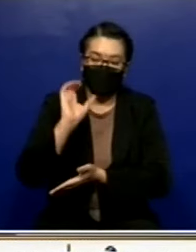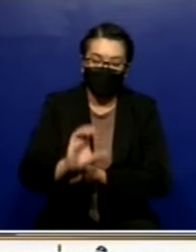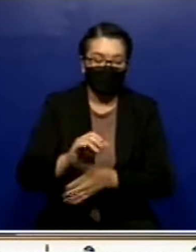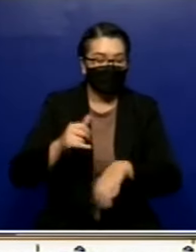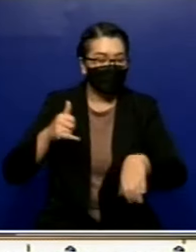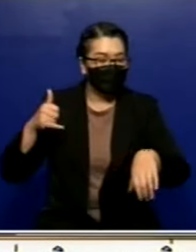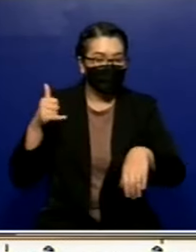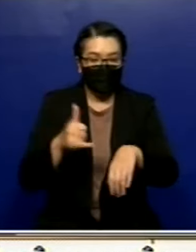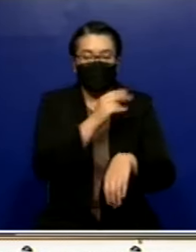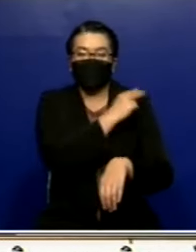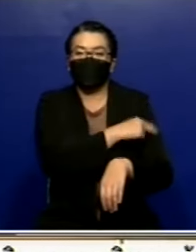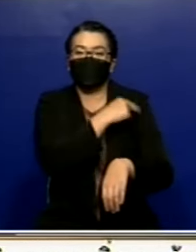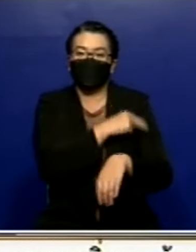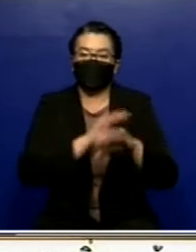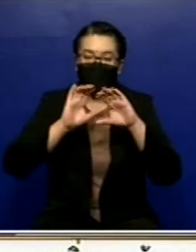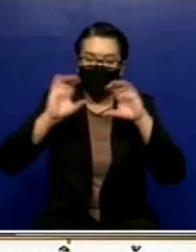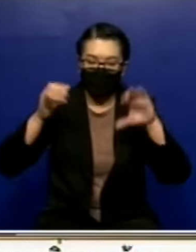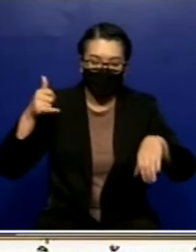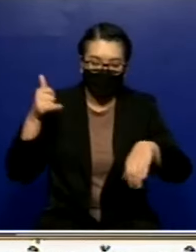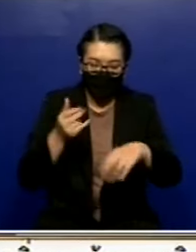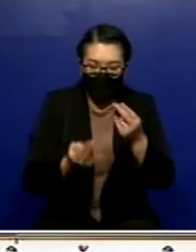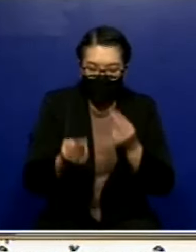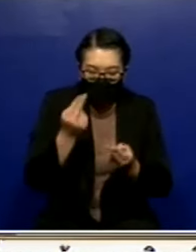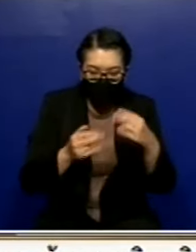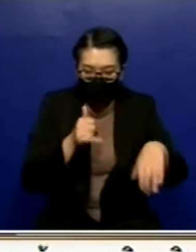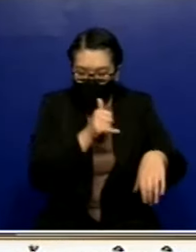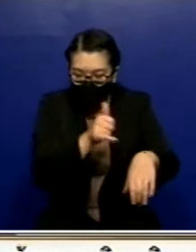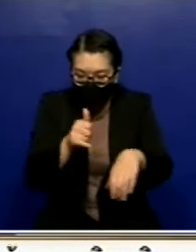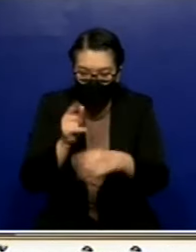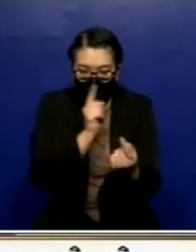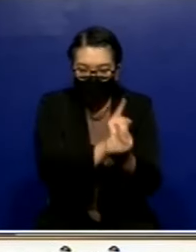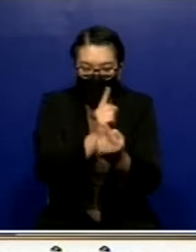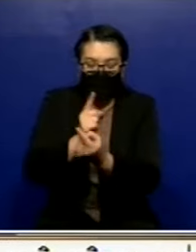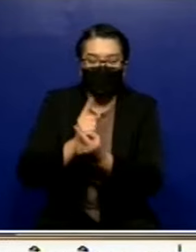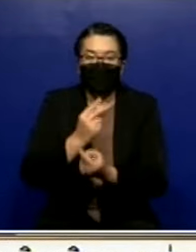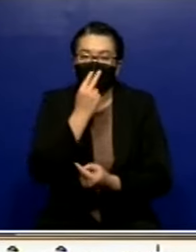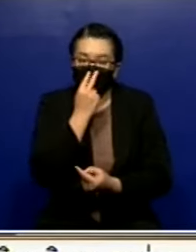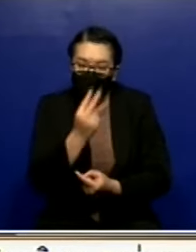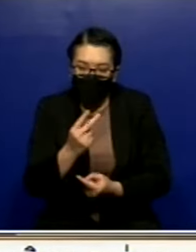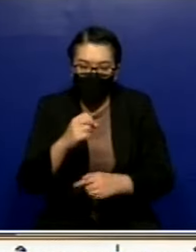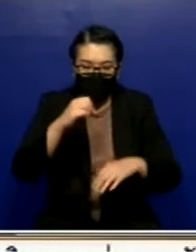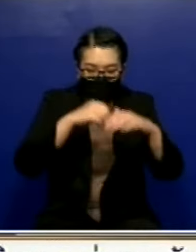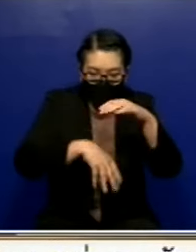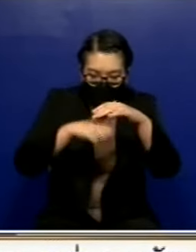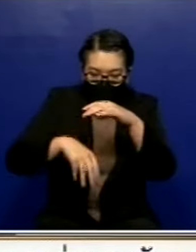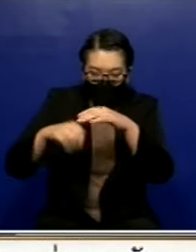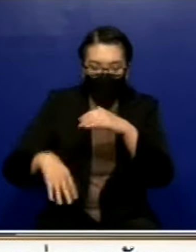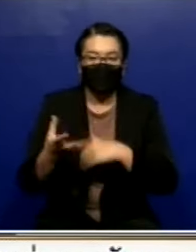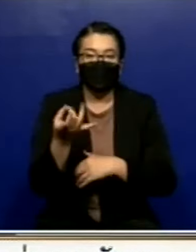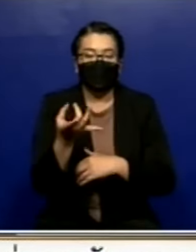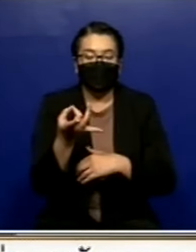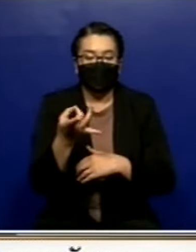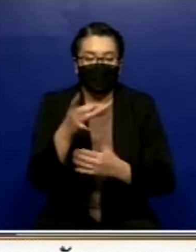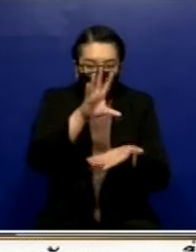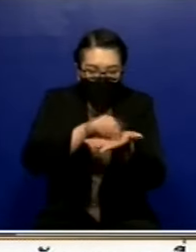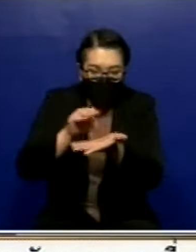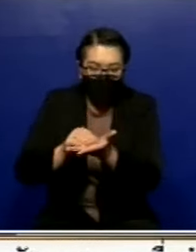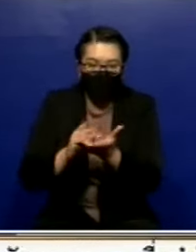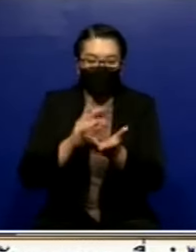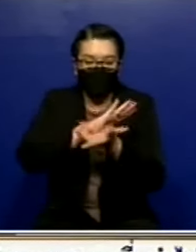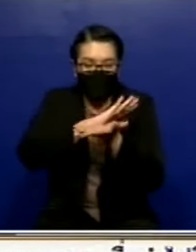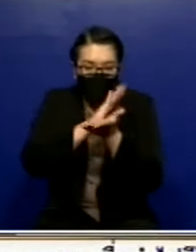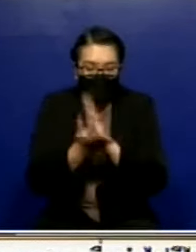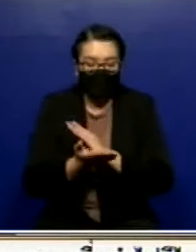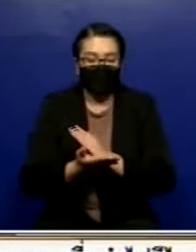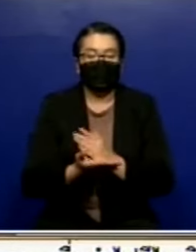ยาบาลของรัฐบ้าง ว่าทุกวนนี้ยงขาดแคนอะไรและในสถานการณโวิด ท่านตัดแ้แต่งบ